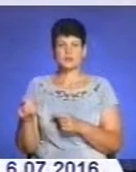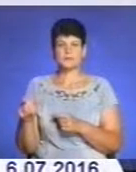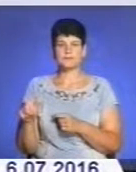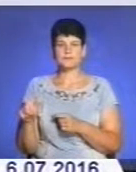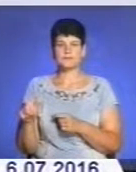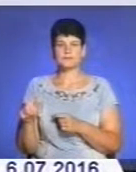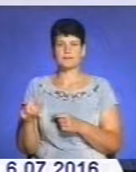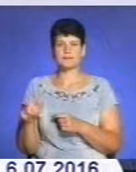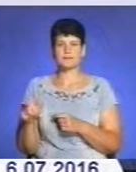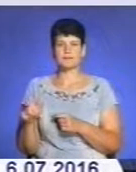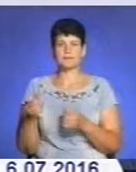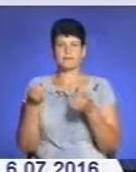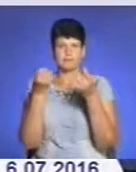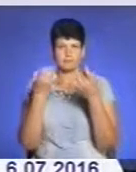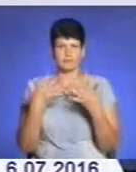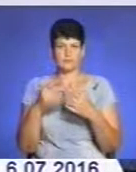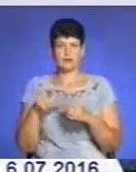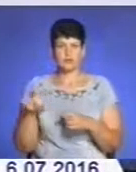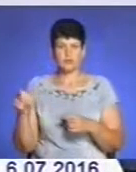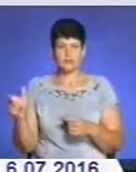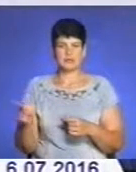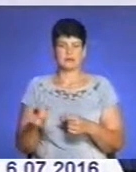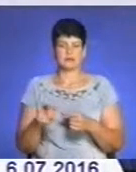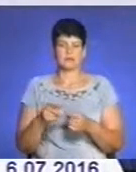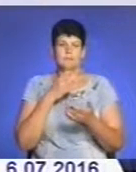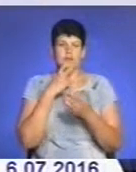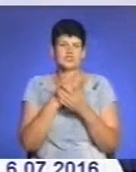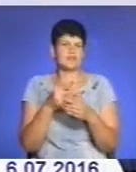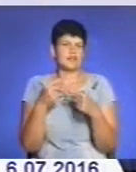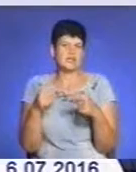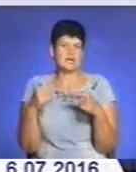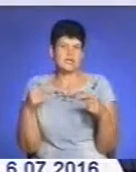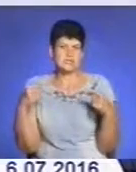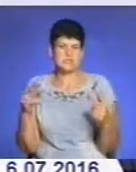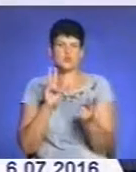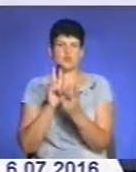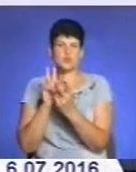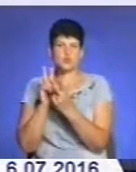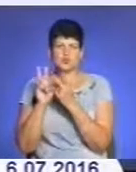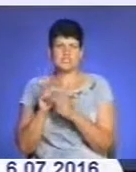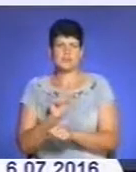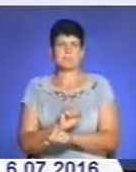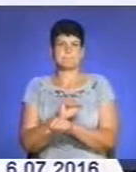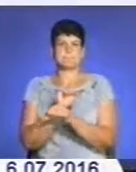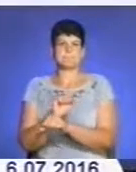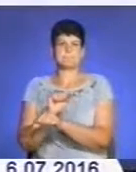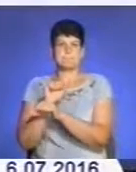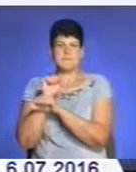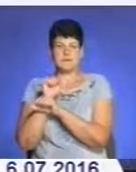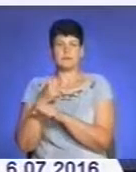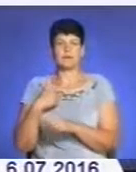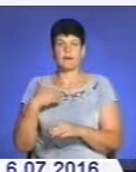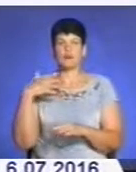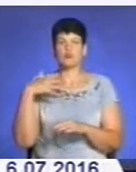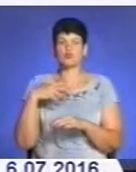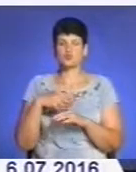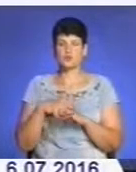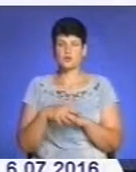це пересічні громадяни. Це дуже важливо, тому що я бачив різні зустрічі, мітинги. Я розумію, коли там